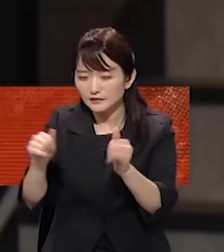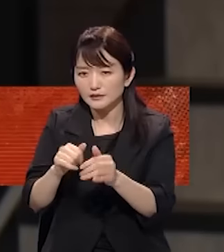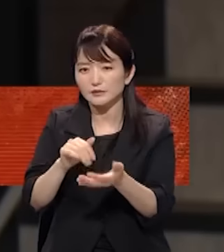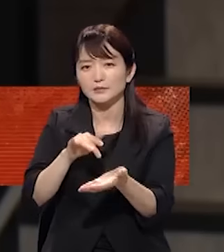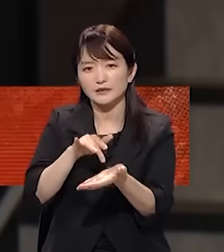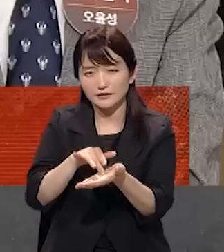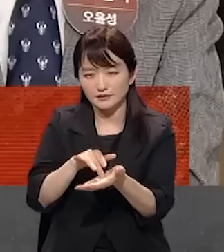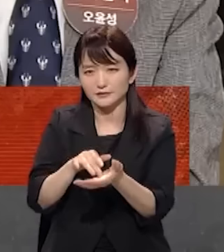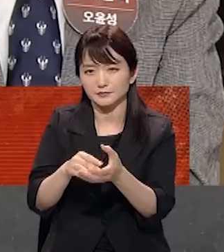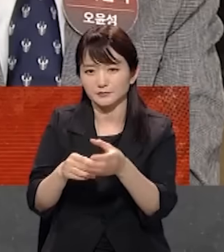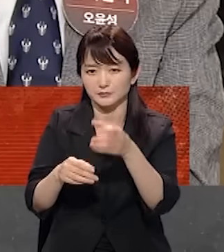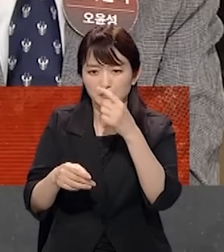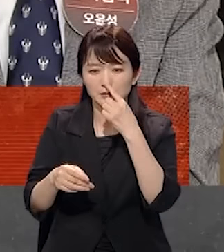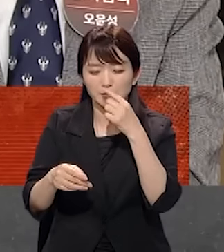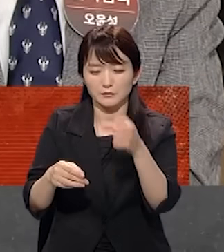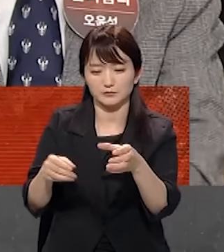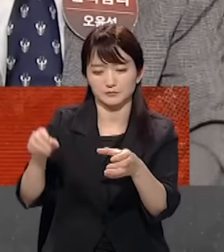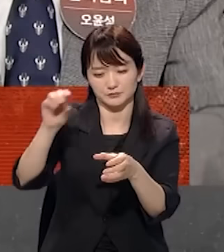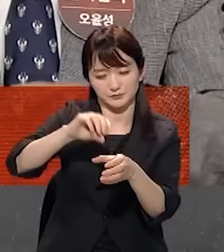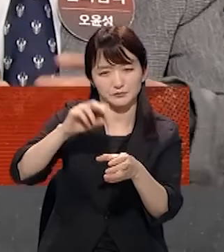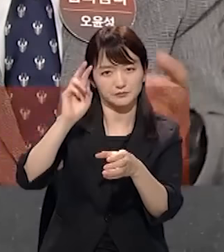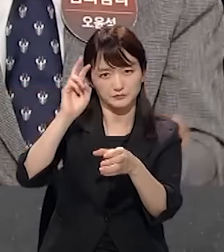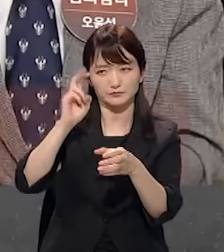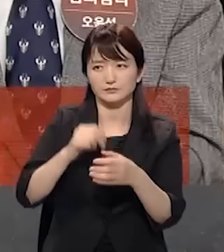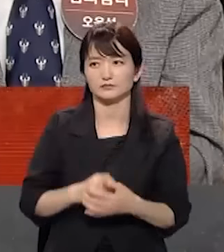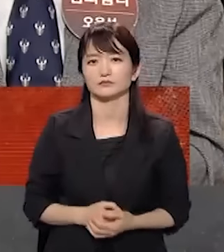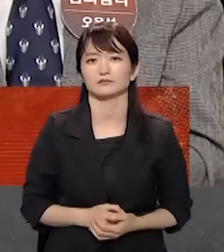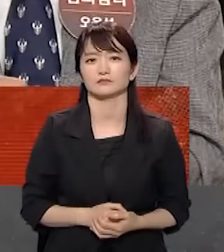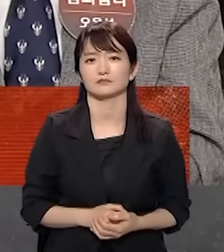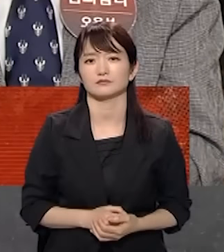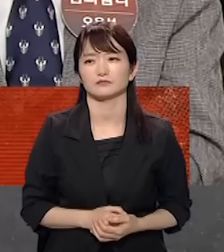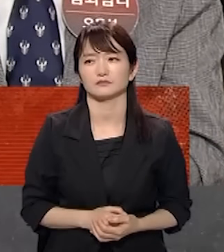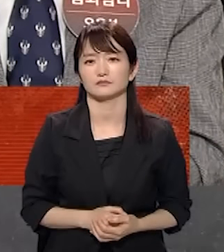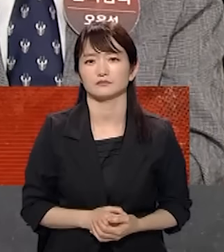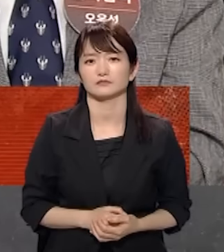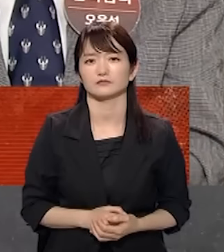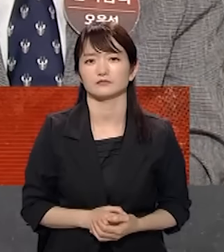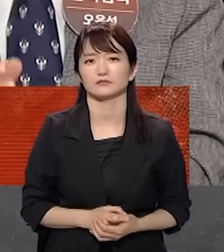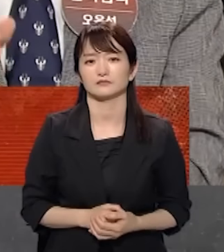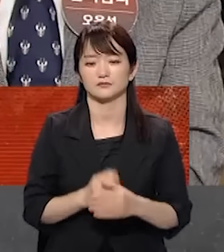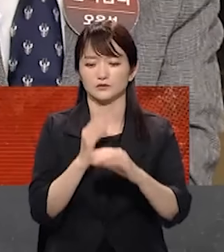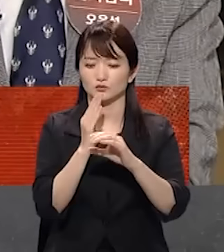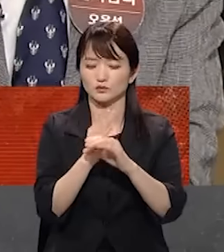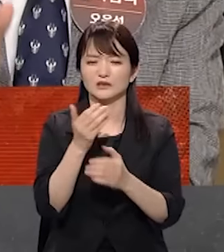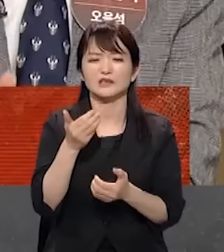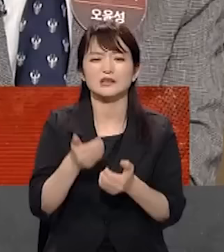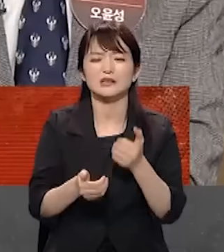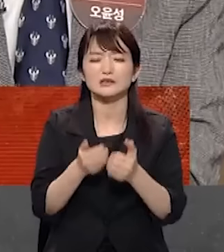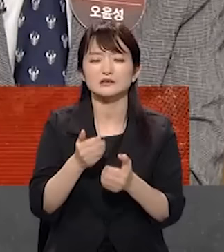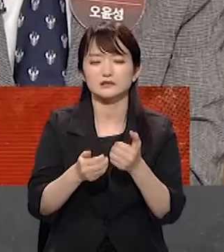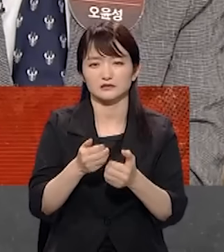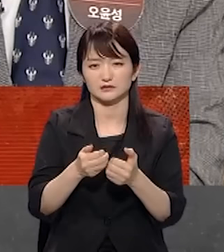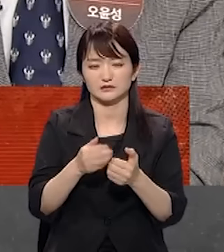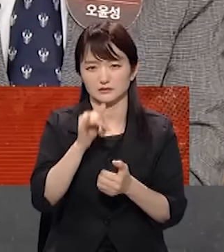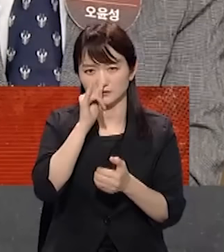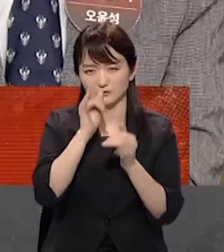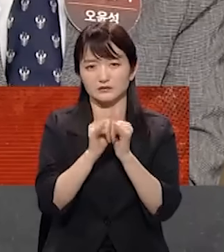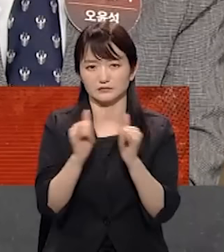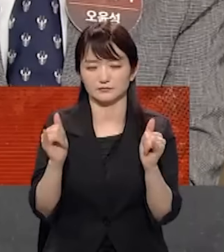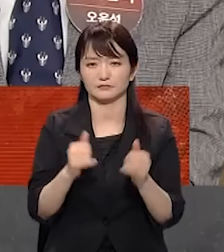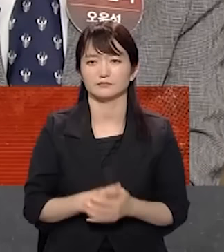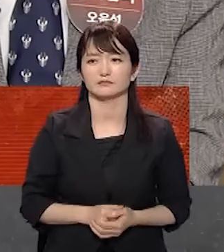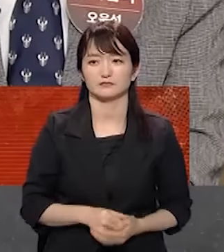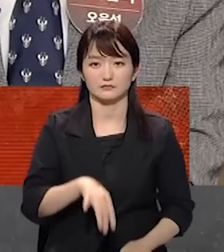하겠습니다만 그런데 제가 봤을 때는 그 가운데서 어떤 그 갈등 관계 특히 저는 최초에이 얘기를 들었을 때